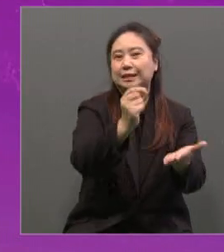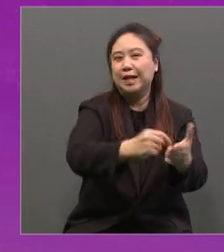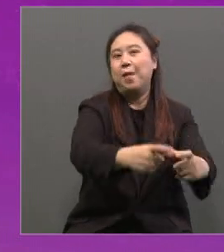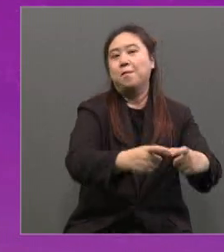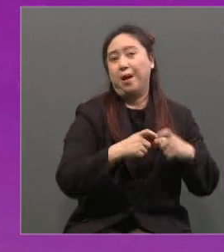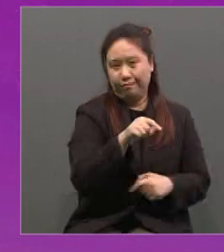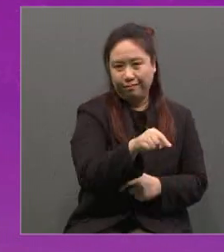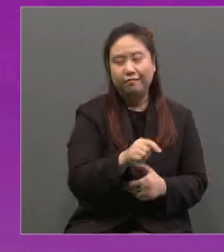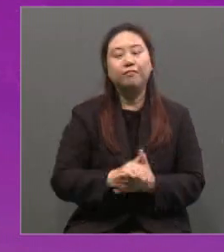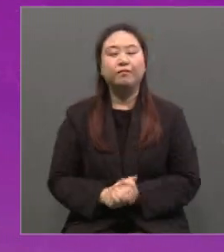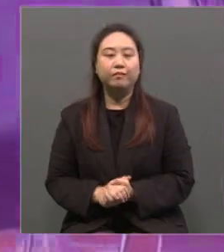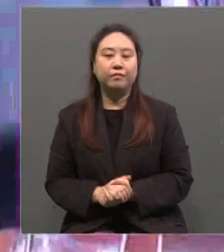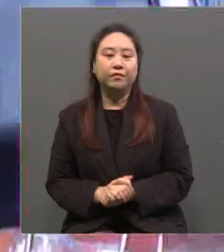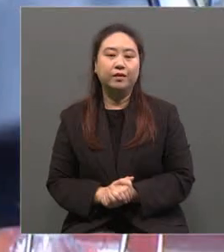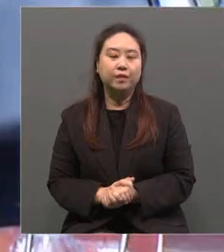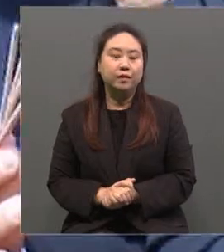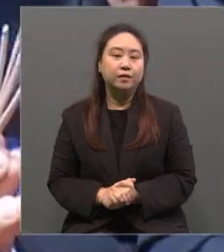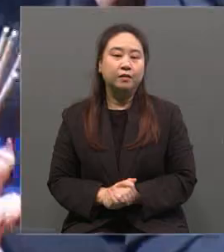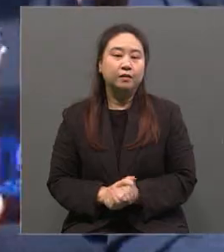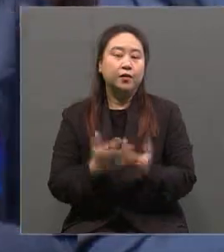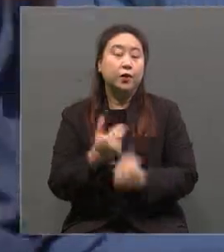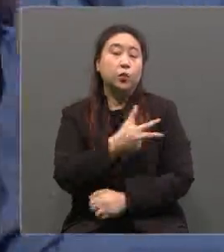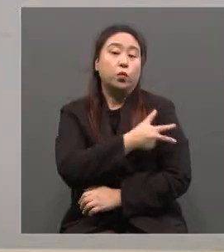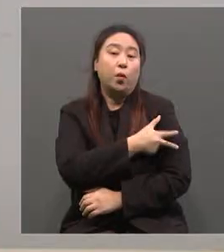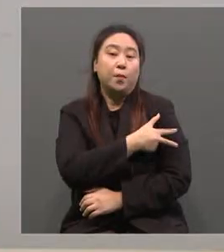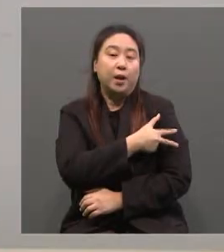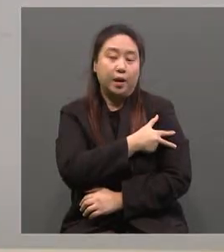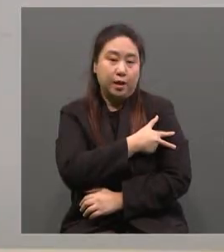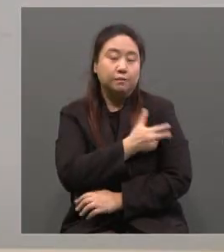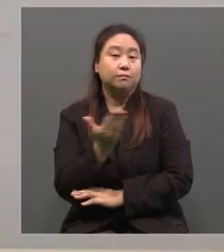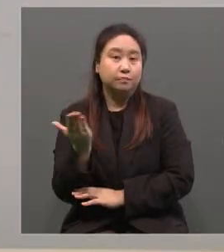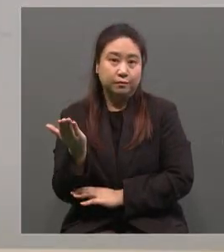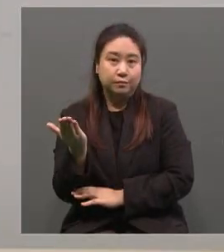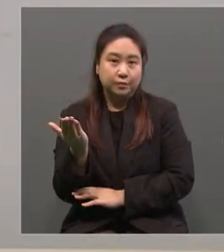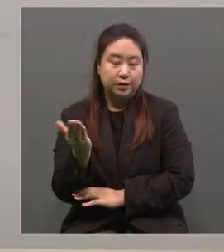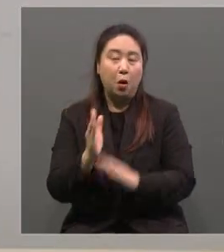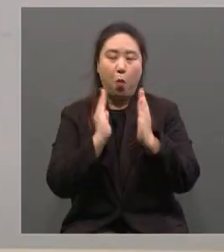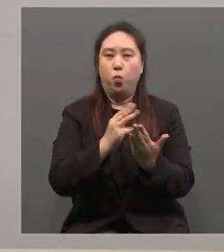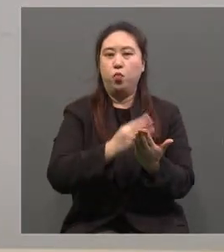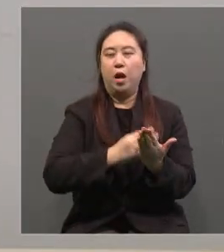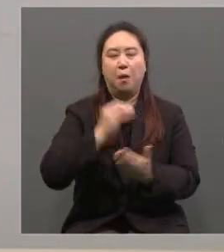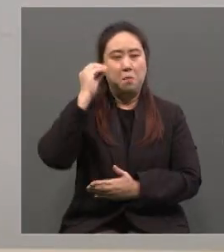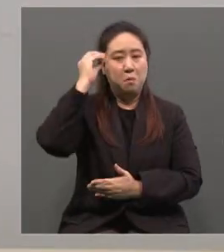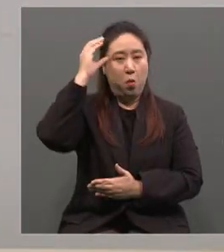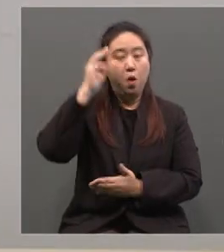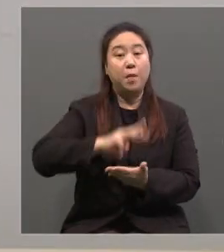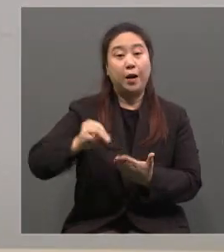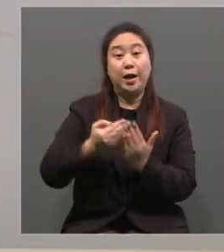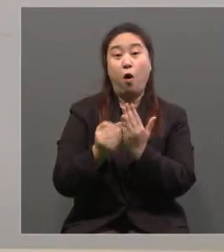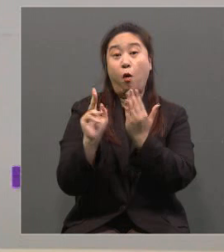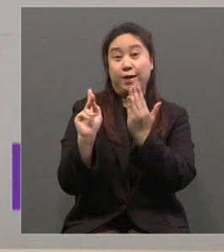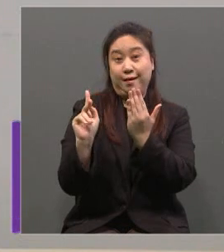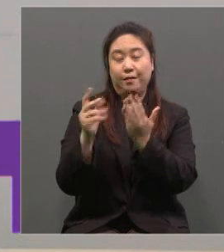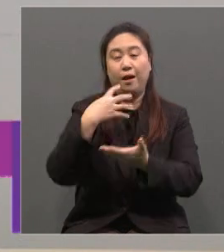เอาดูความเห็นของท่านรองศาสตราจารย์ดร.พรอมรินทร์พรหมเกิดกับนักวิชาการจากมหาวิทยาลัยขอนแก่นบอกแบบนี้ครับ